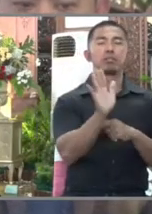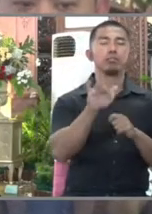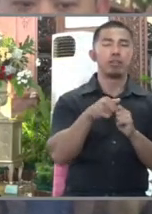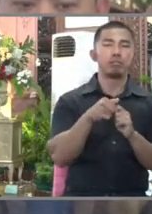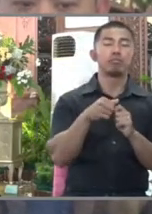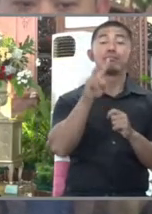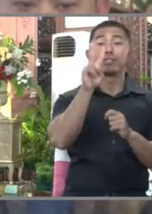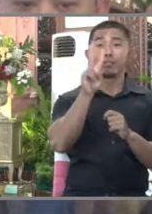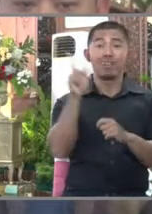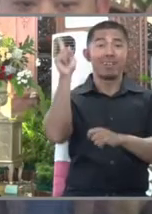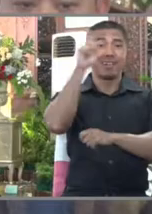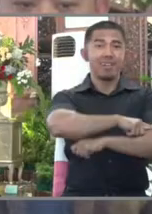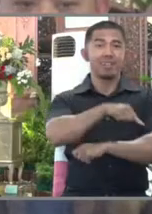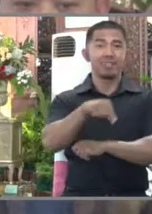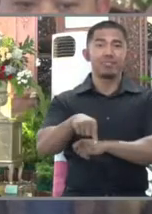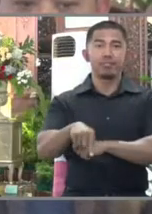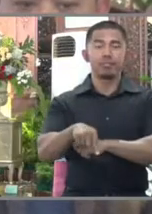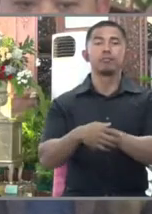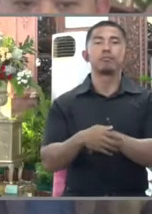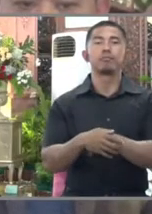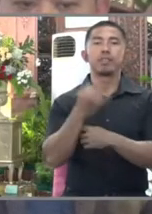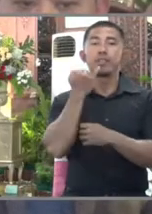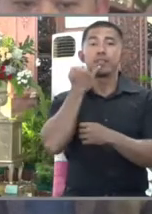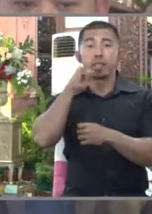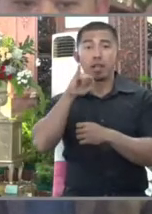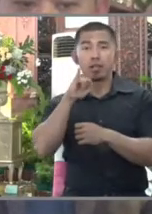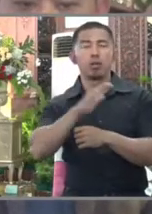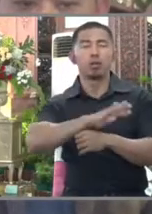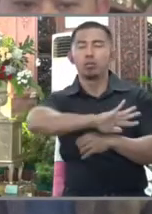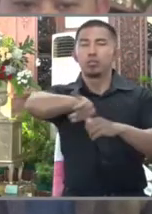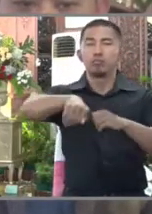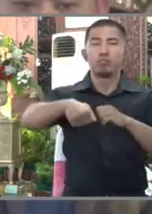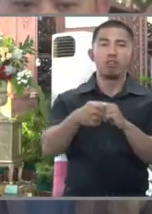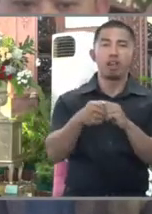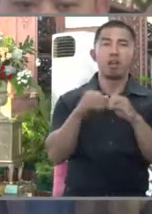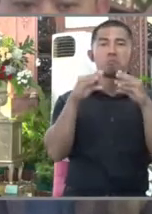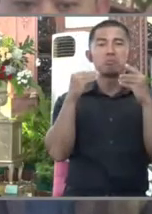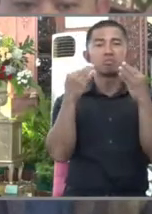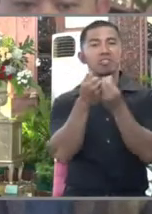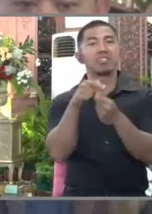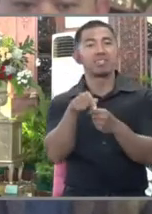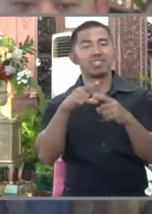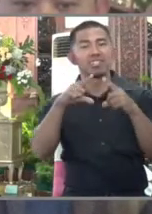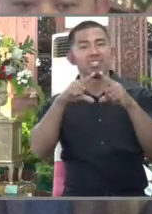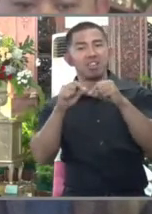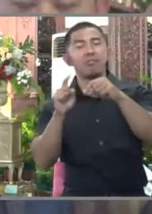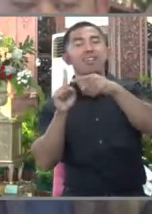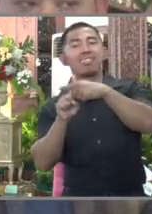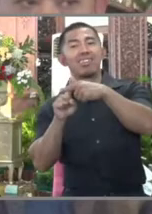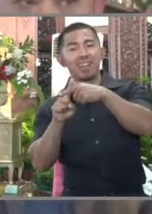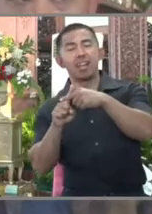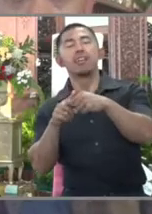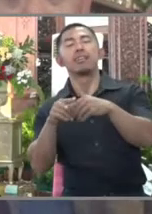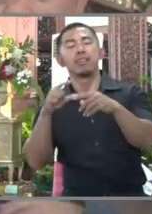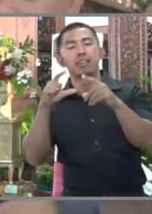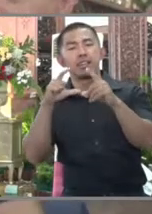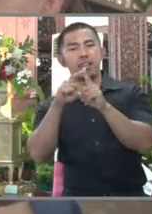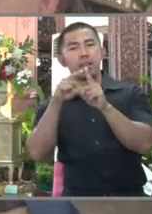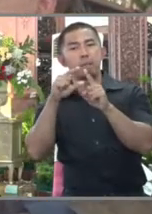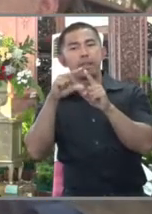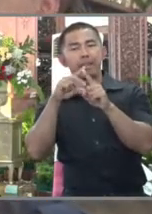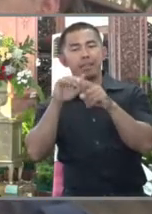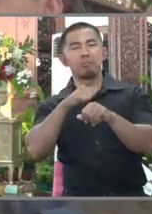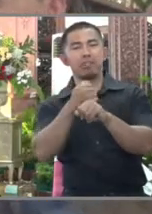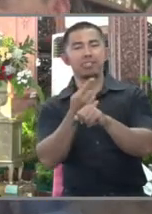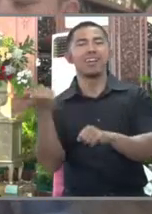yang kedua hari ini insya Allah seluruh musrembang di Jawa Tengah kami DPRD bisa